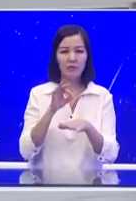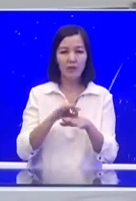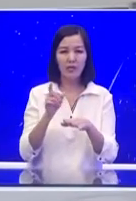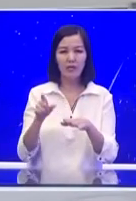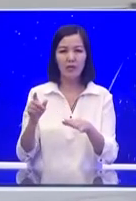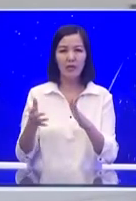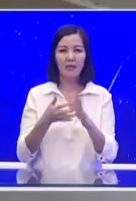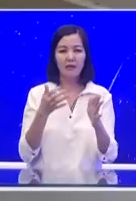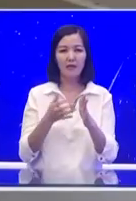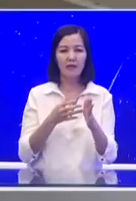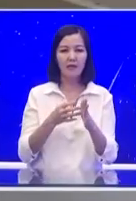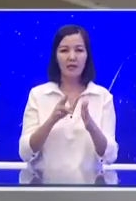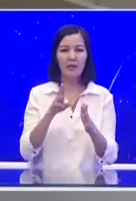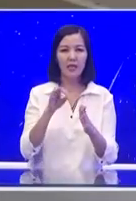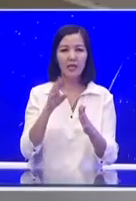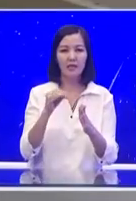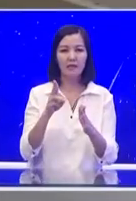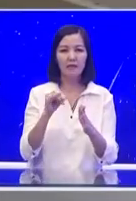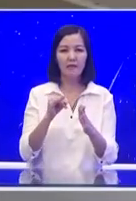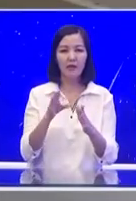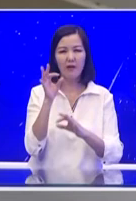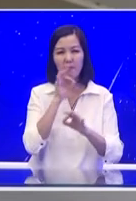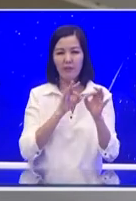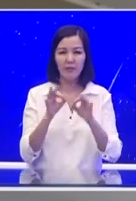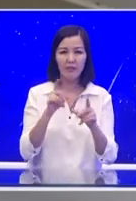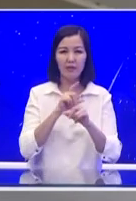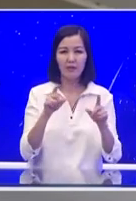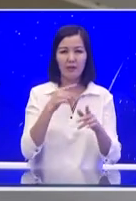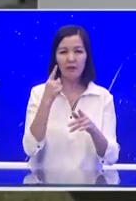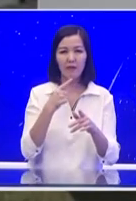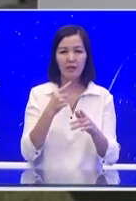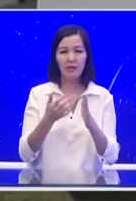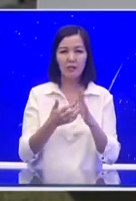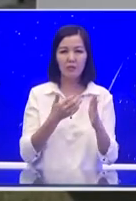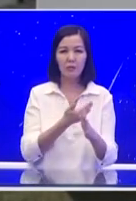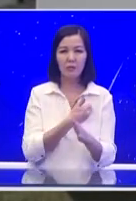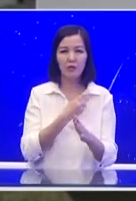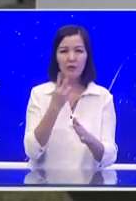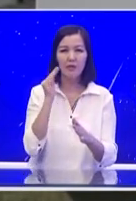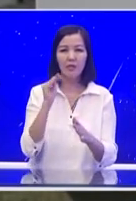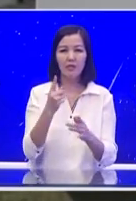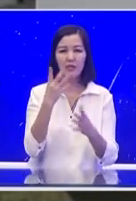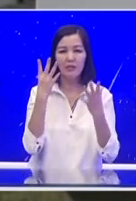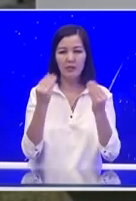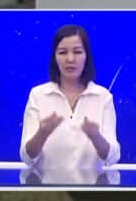Не хватает и тестов на коронавирус. Фармацевтические компании говорят о спросе на 200 тысяч тестов в день.